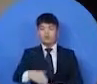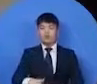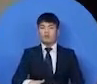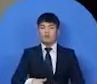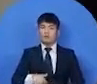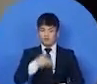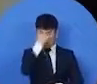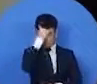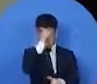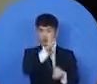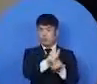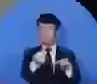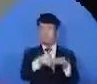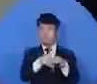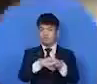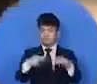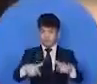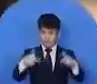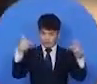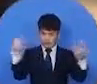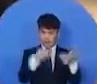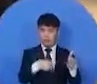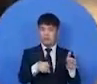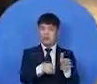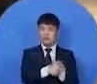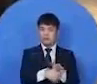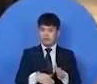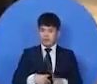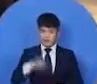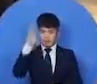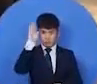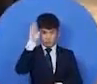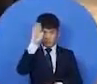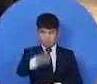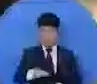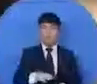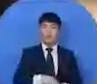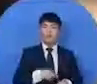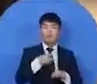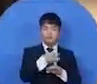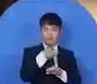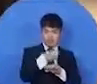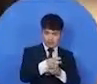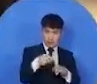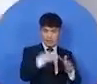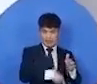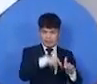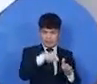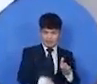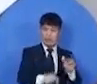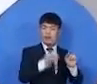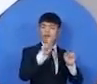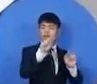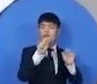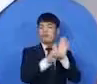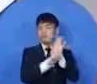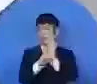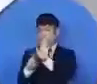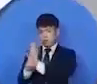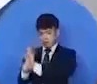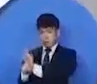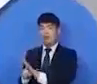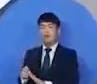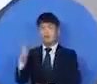앞으로도 지속적인 효 문화 확산에 의해 대중교통 버스의 어르신 자리 양보하기 스티커를 붙이는 등 침입 모두와 함께